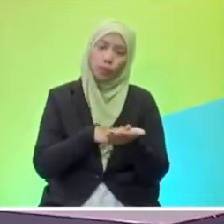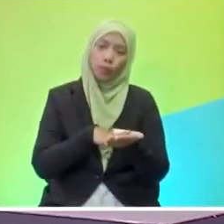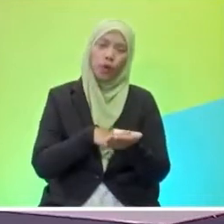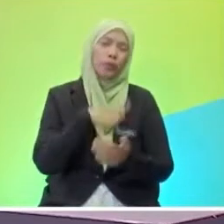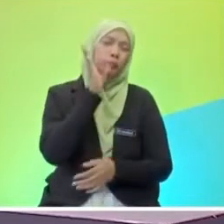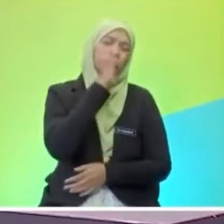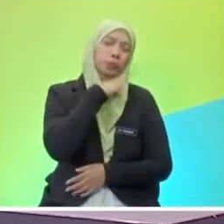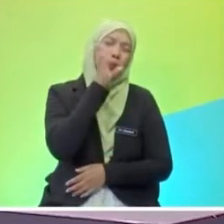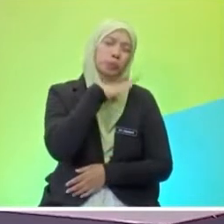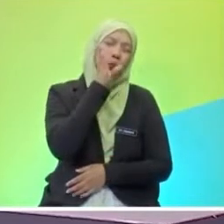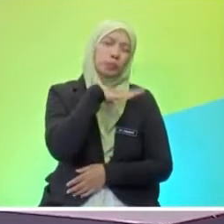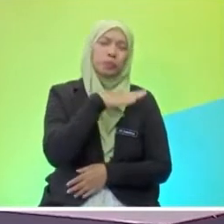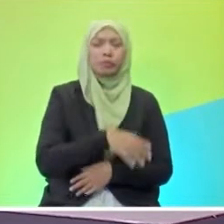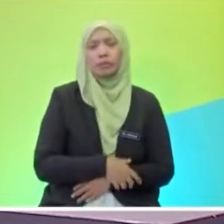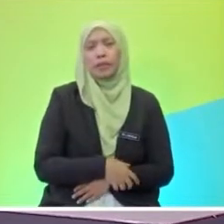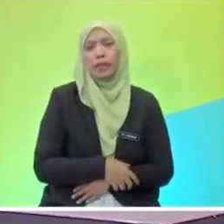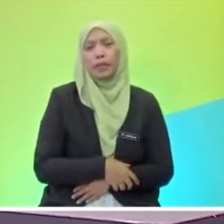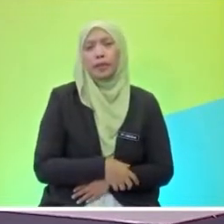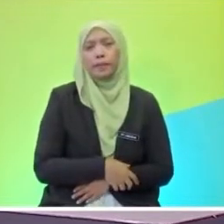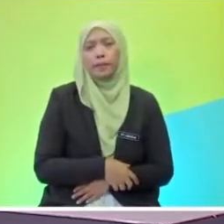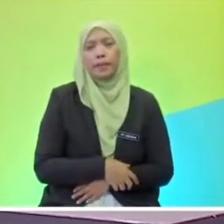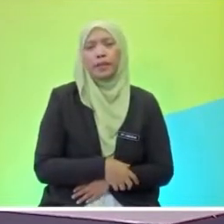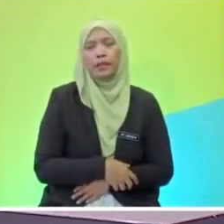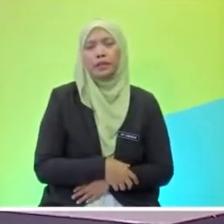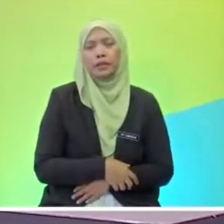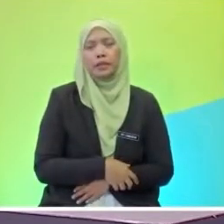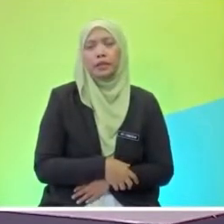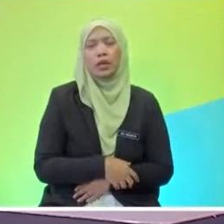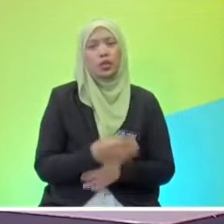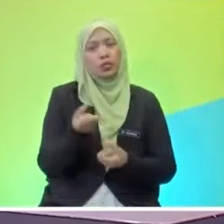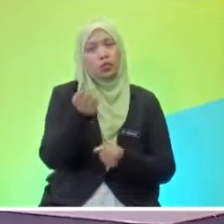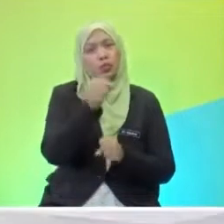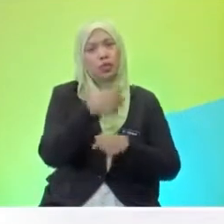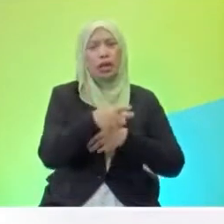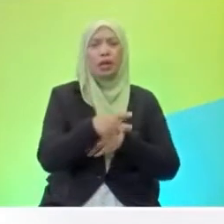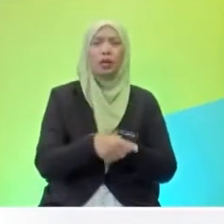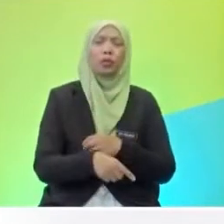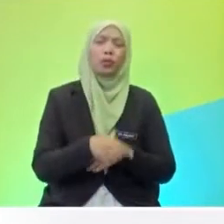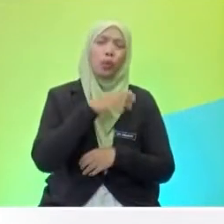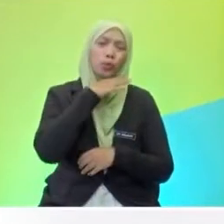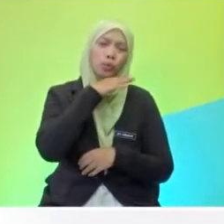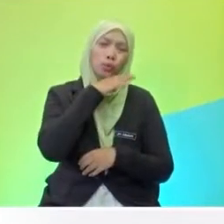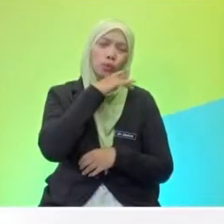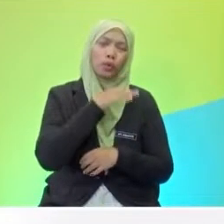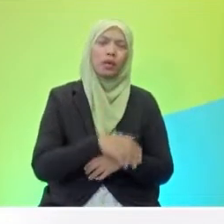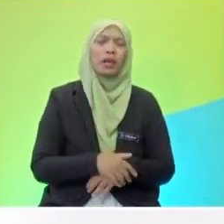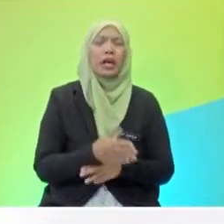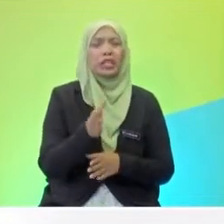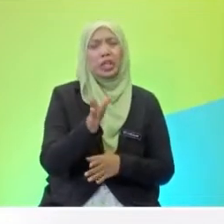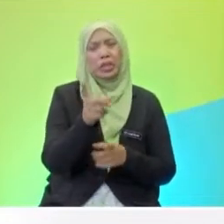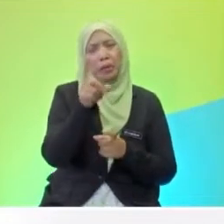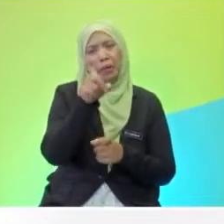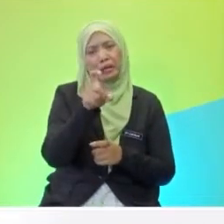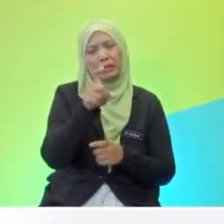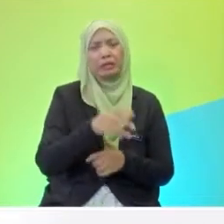pencemaran bau Yang tak menyenangkan kalau alas kita nih oke sungai ada laut yang tercemar akibat kehidupan ekosistem terganggu kalau